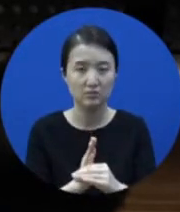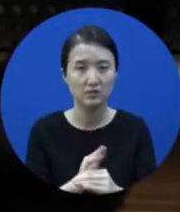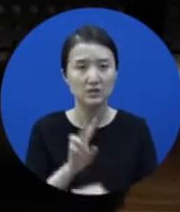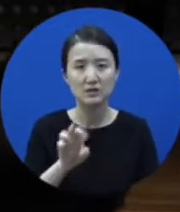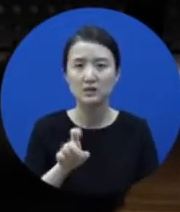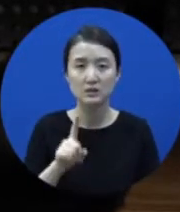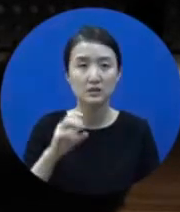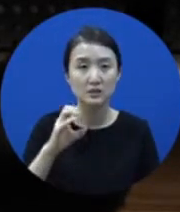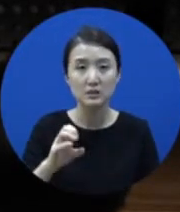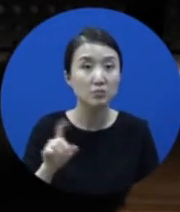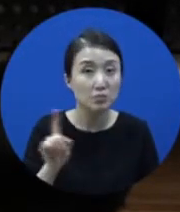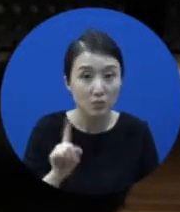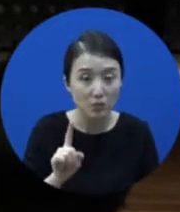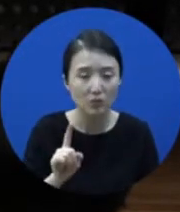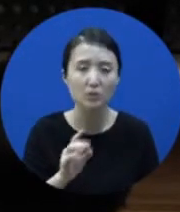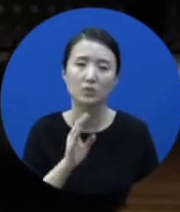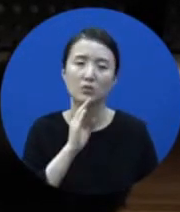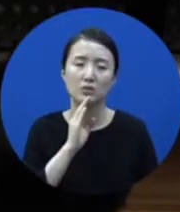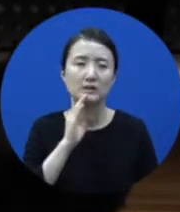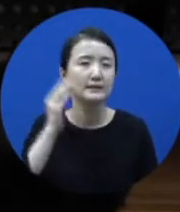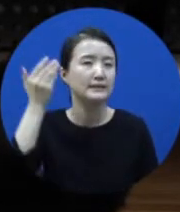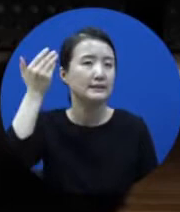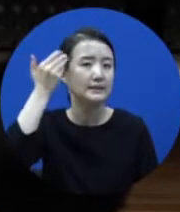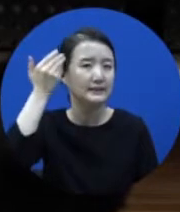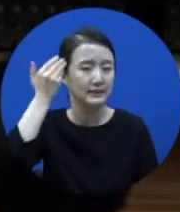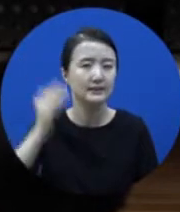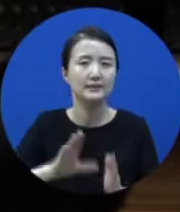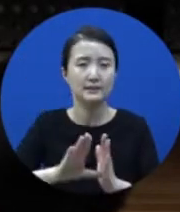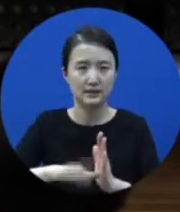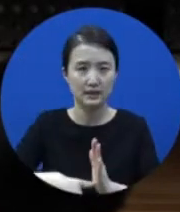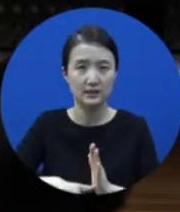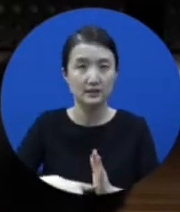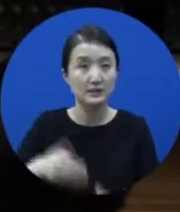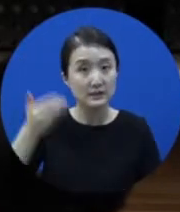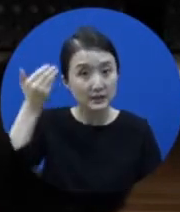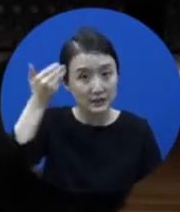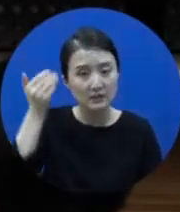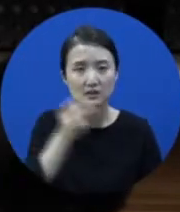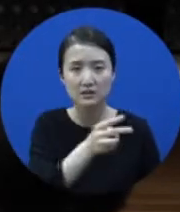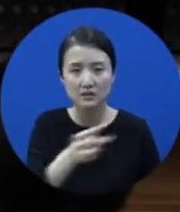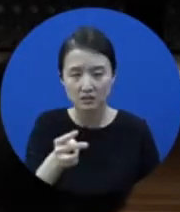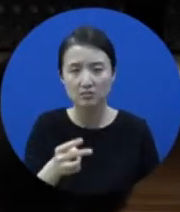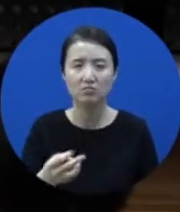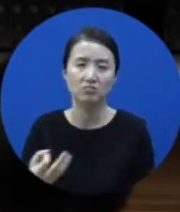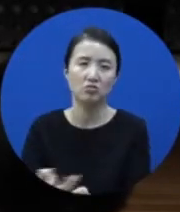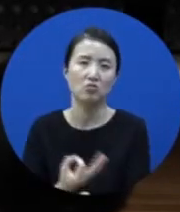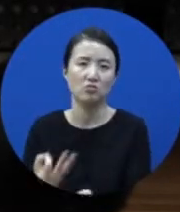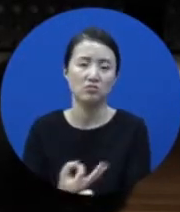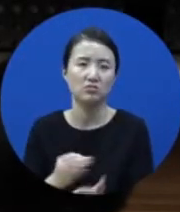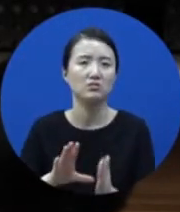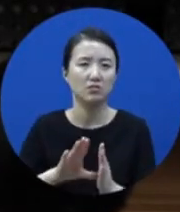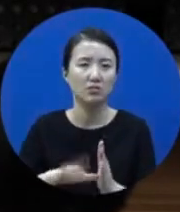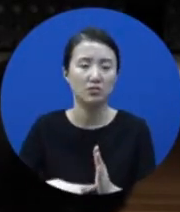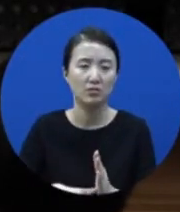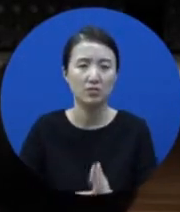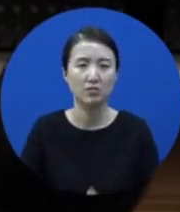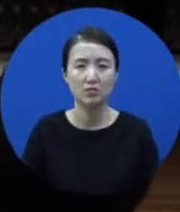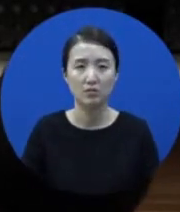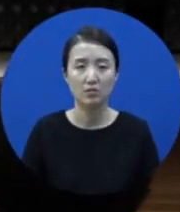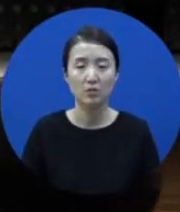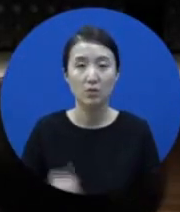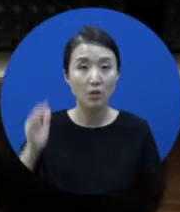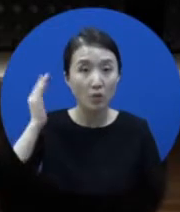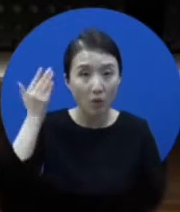건요, 지식이 산업을 이루는 시대예요. 그래서 요즘 뜨는 그 모든 기업들 보세요. 주로